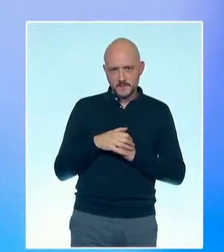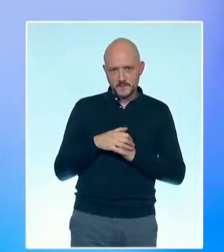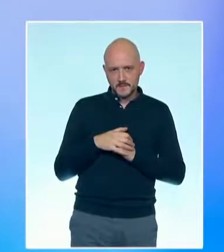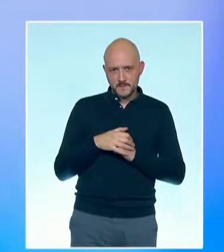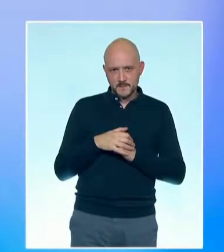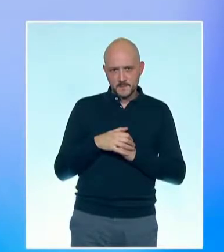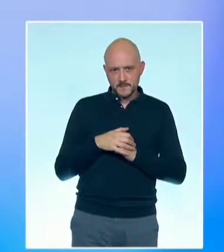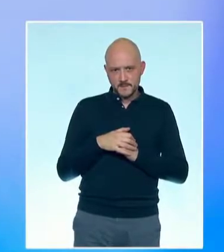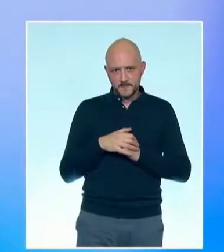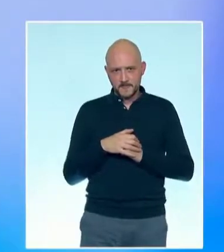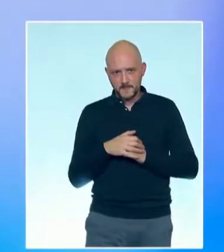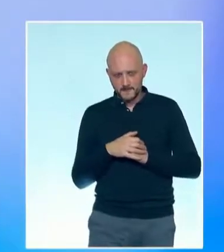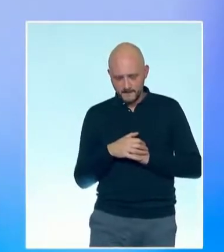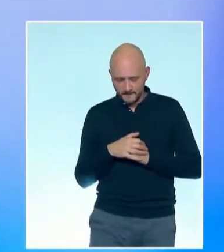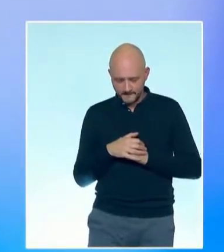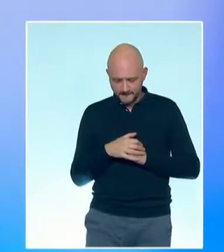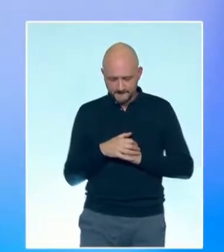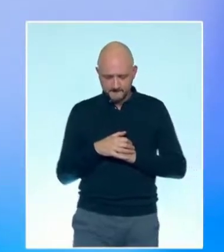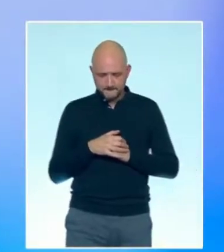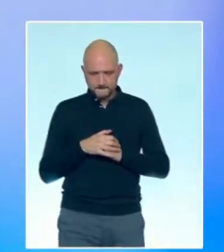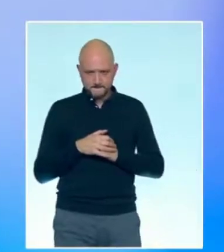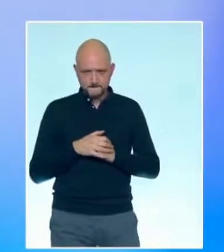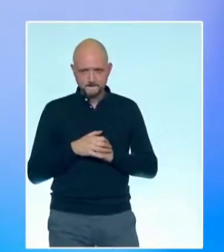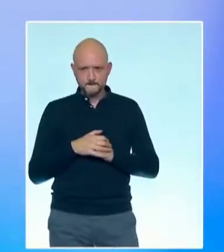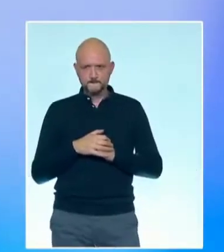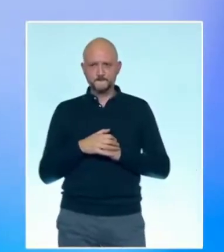Je suis M. Morin. Il y a monsieur que vous êtes chez moi.